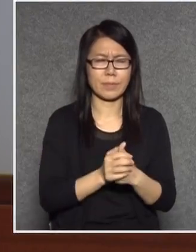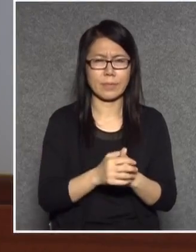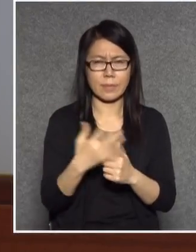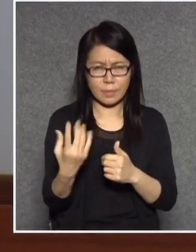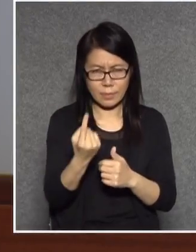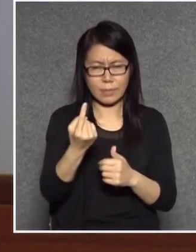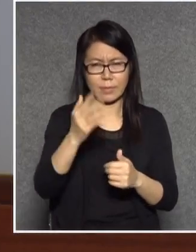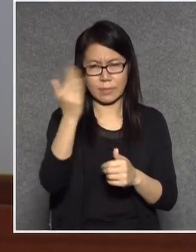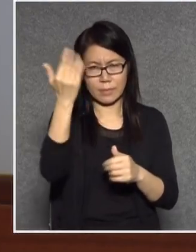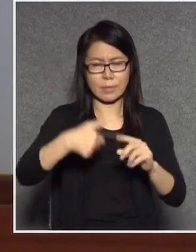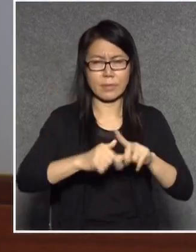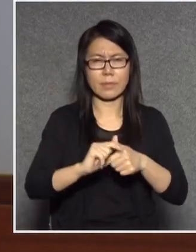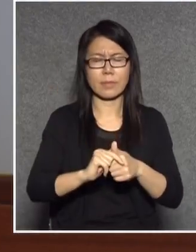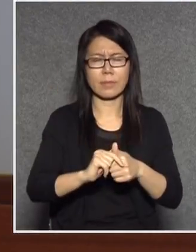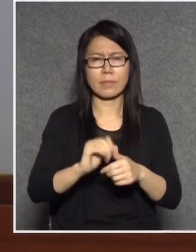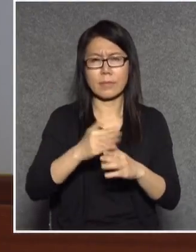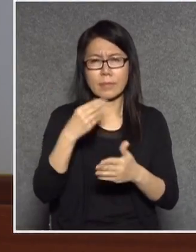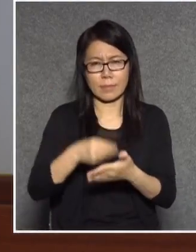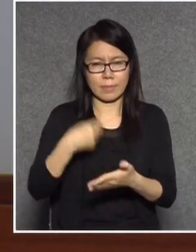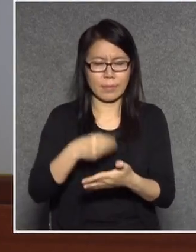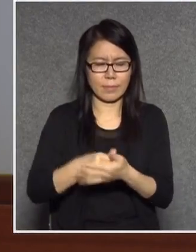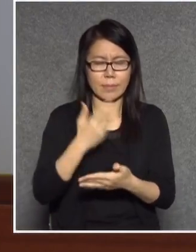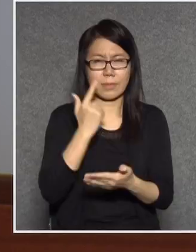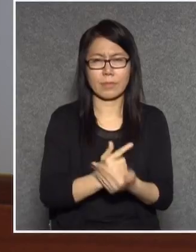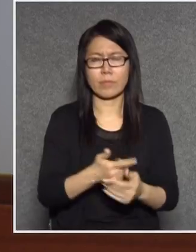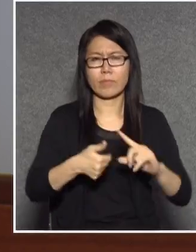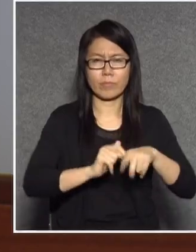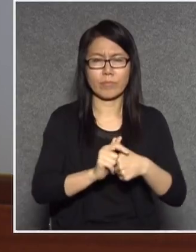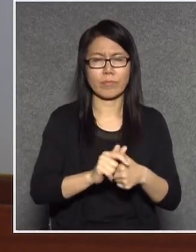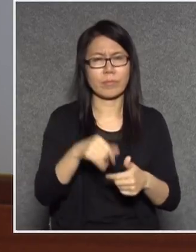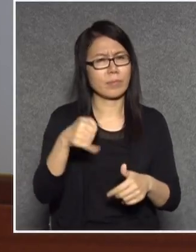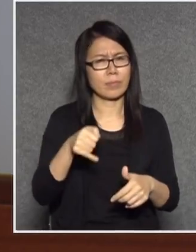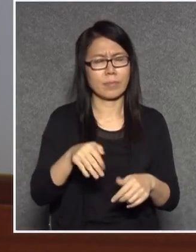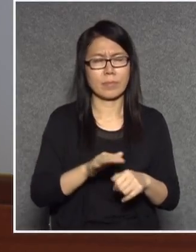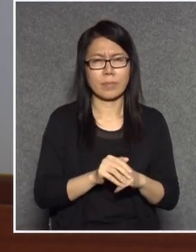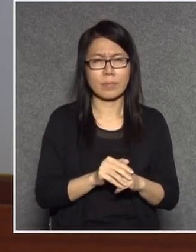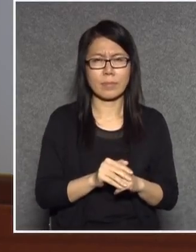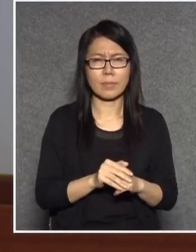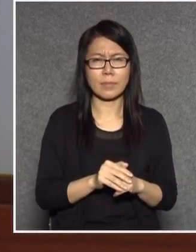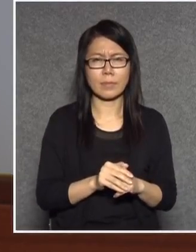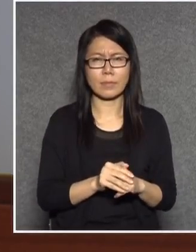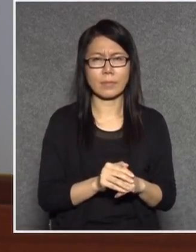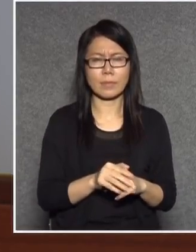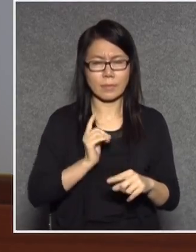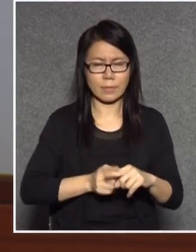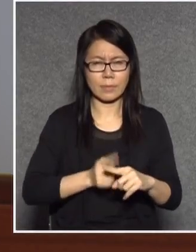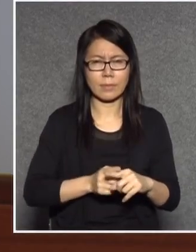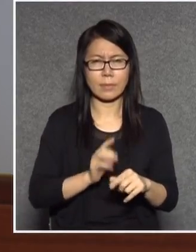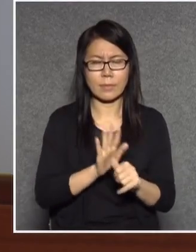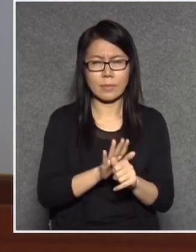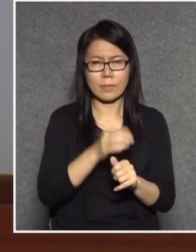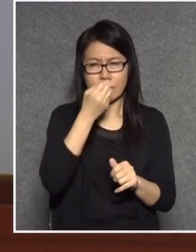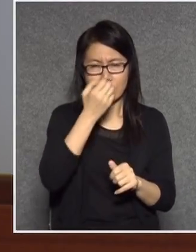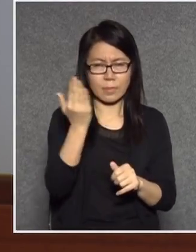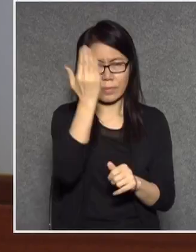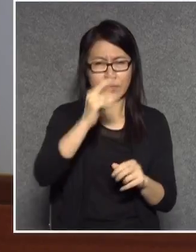式，所以用購物為主的旅遊模式呢，其實呢是令到香港旅遊業發展